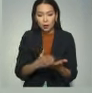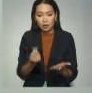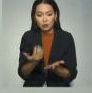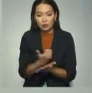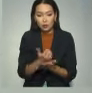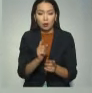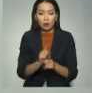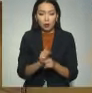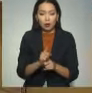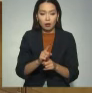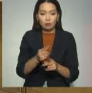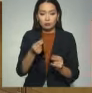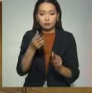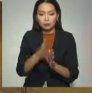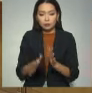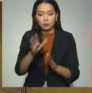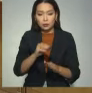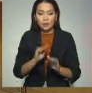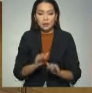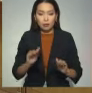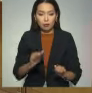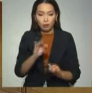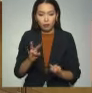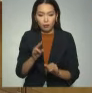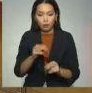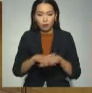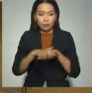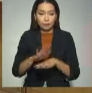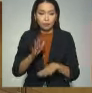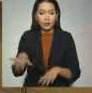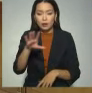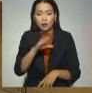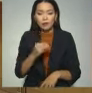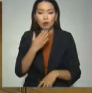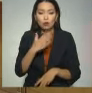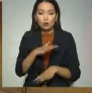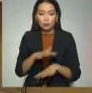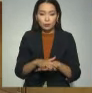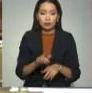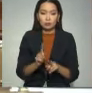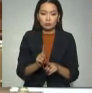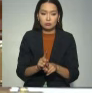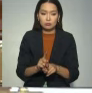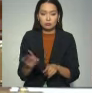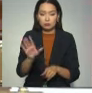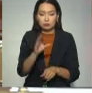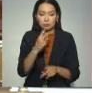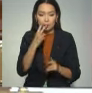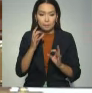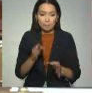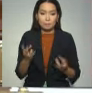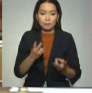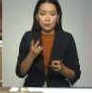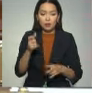балаларға үлестіріле бастайды. Әрбір азамат ұлттық байлықтың иесі деген сөз жай ұран емес. Бұл нағыз